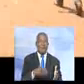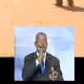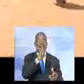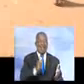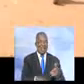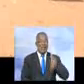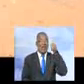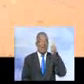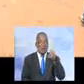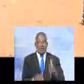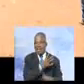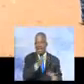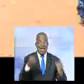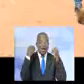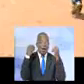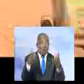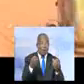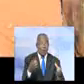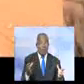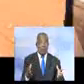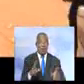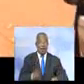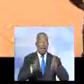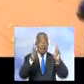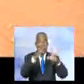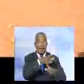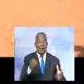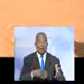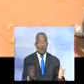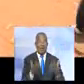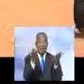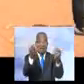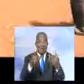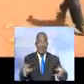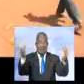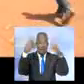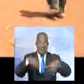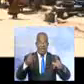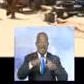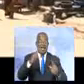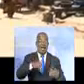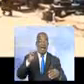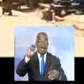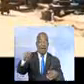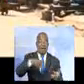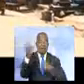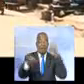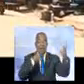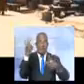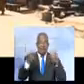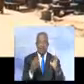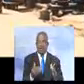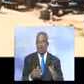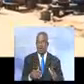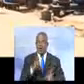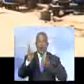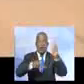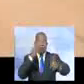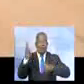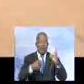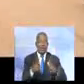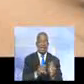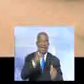population. Ils sont plus de 378 000 habitants selon le recensement municipal de 2009. Une population constituée